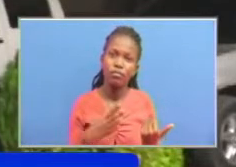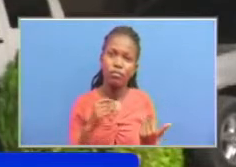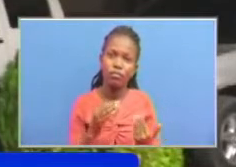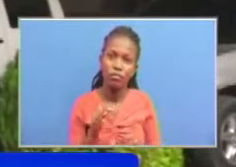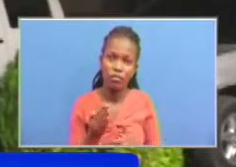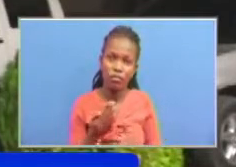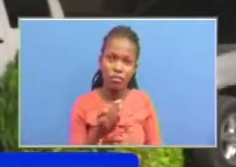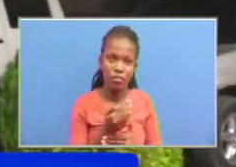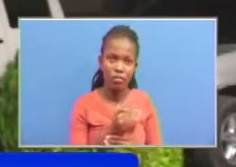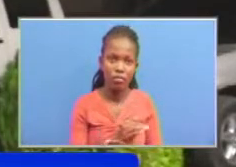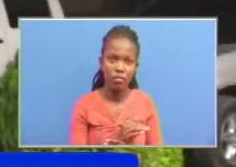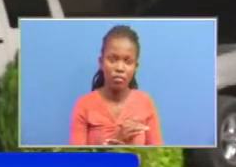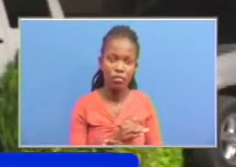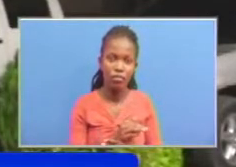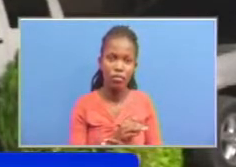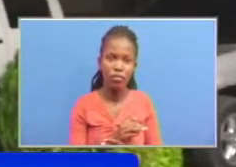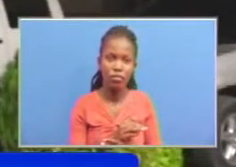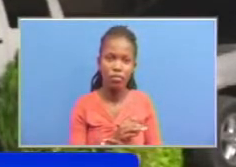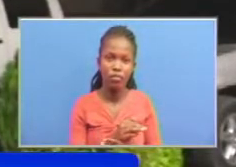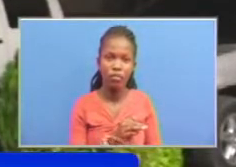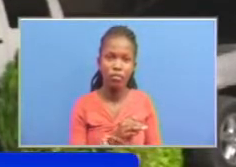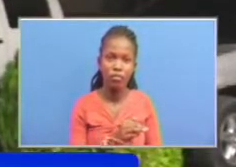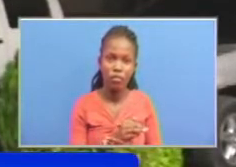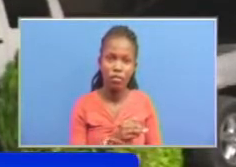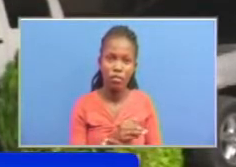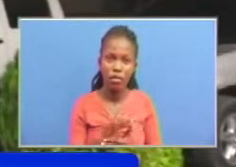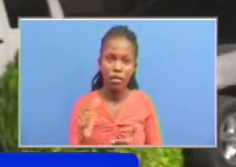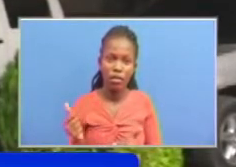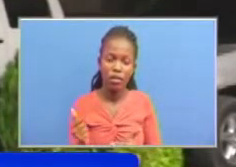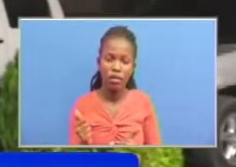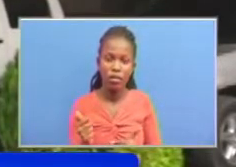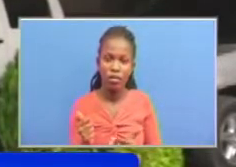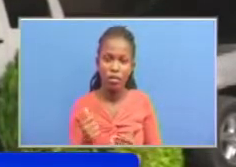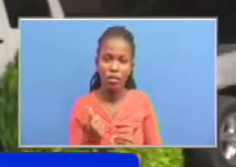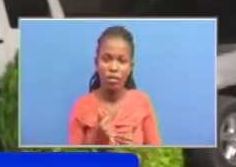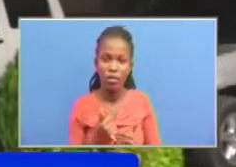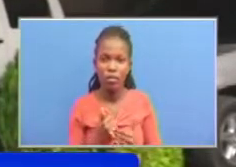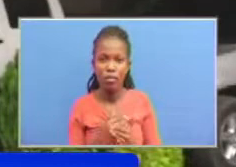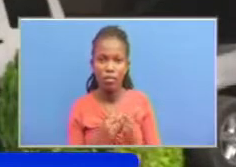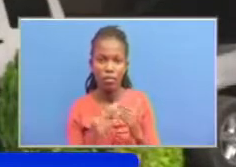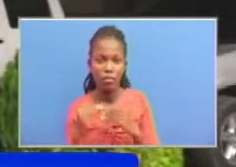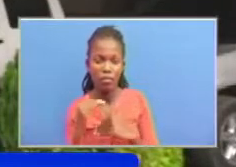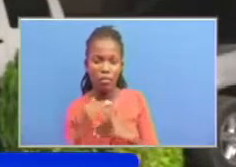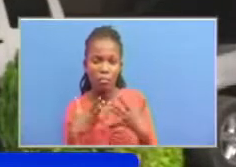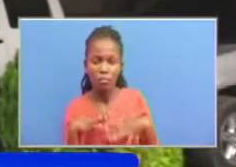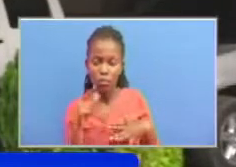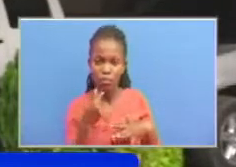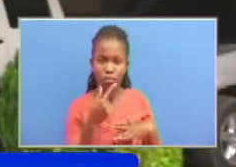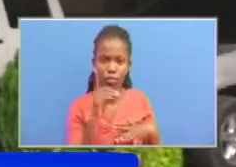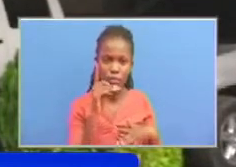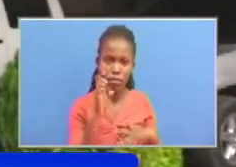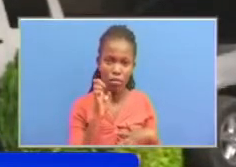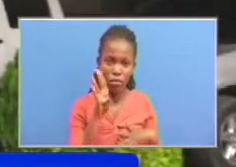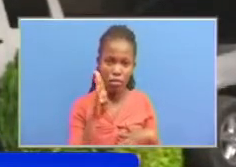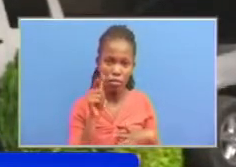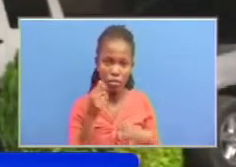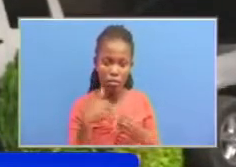kwele nijusu ya ili tatongele lilingi ni kanaweza kwele sinduta amlala tina makwani na mo ilazi ito appending